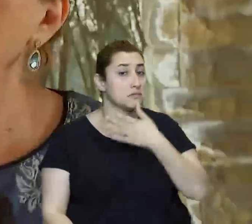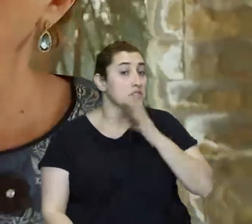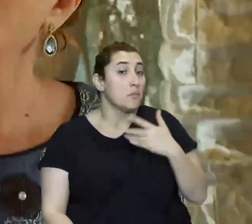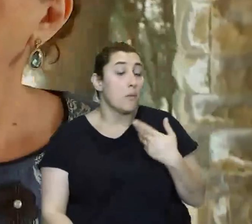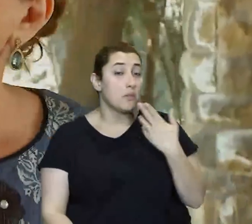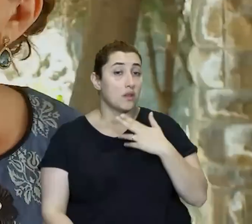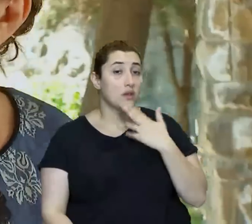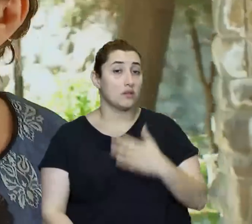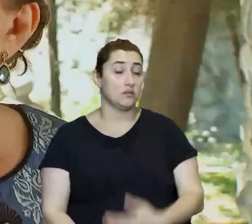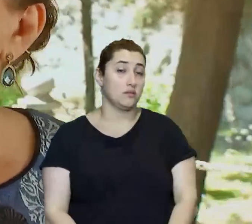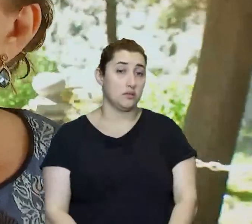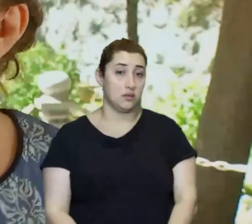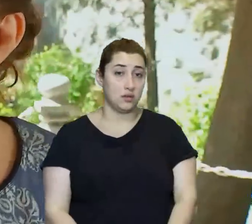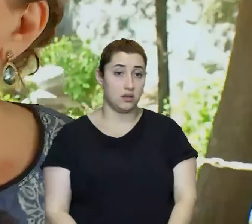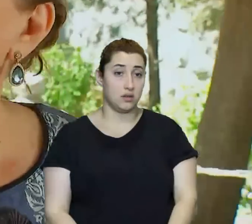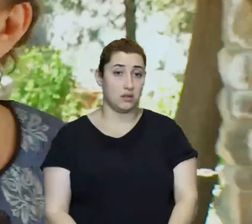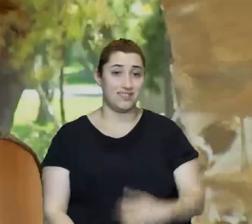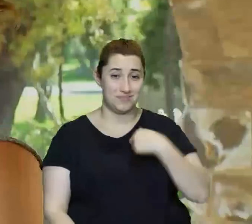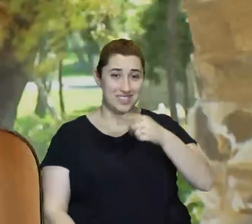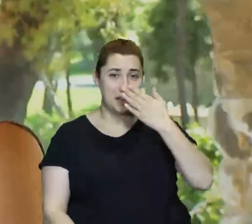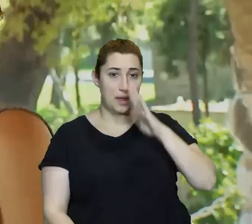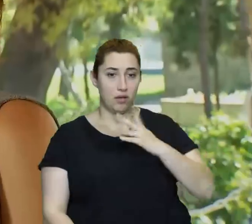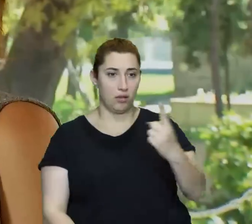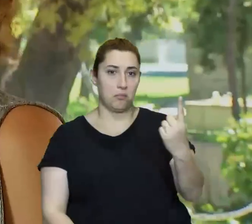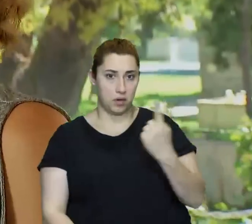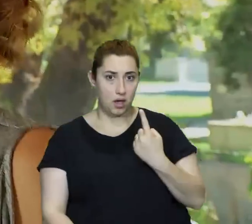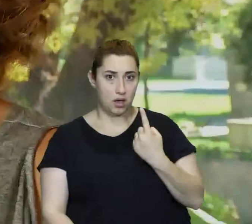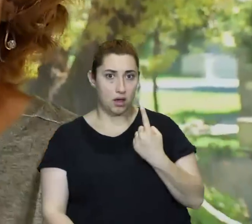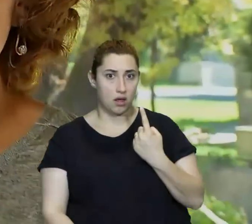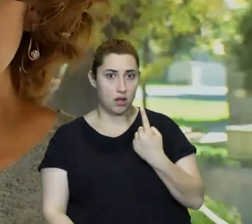Bilmiyorum ki teyze. Seni beklerken geldi işte.